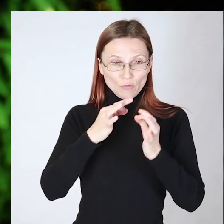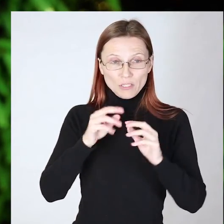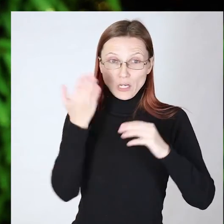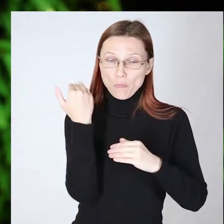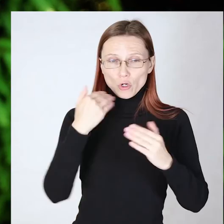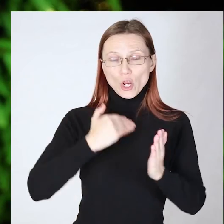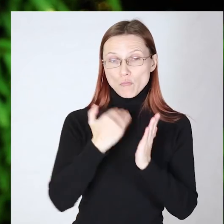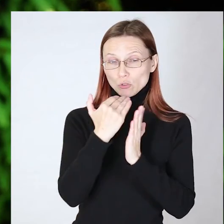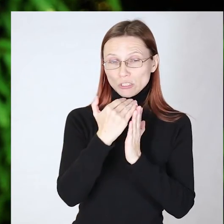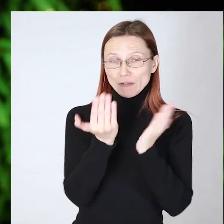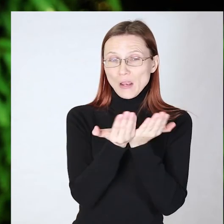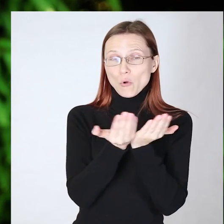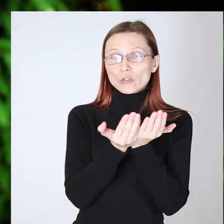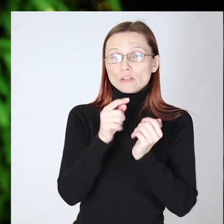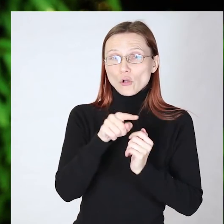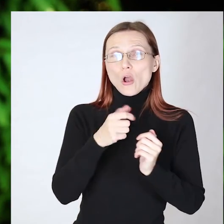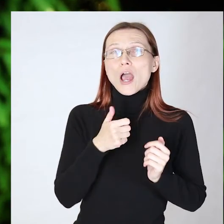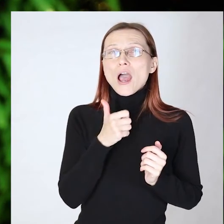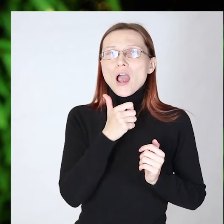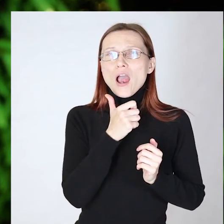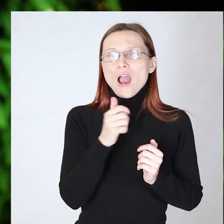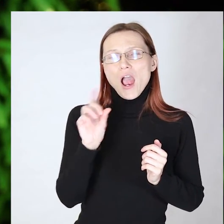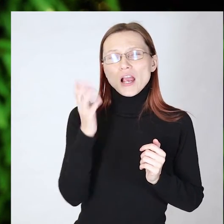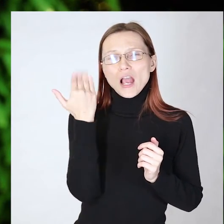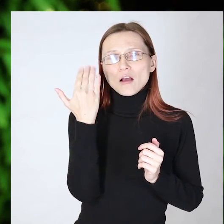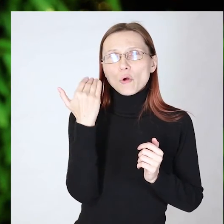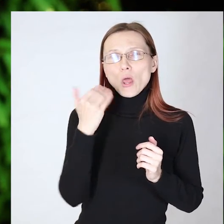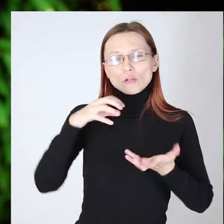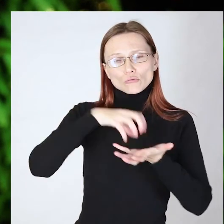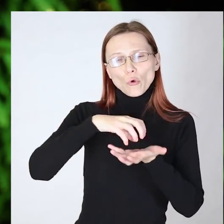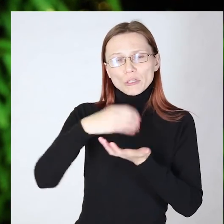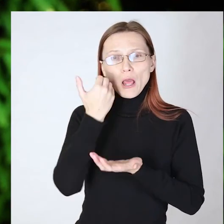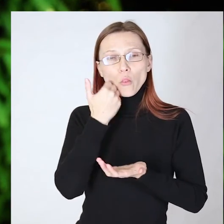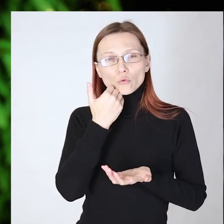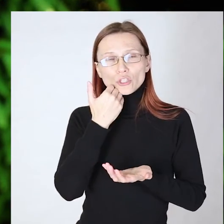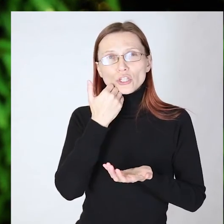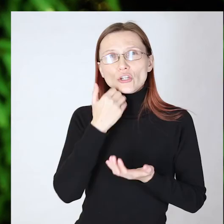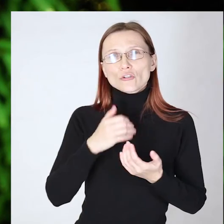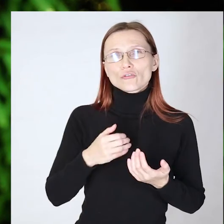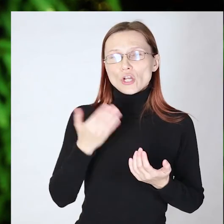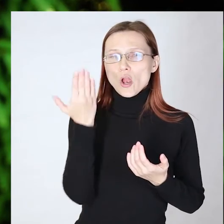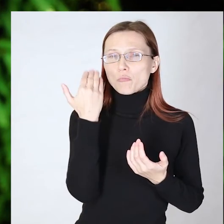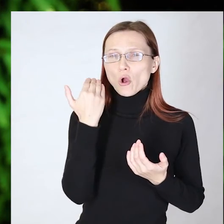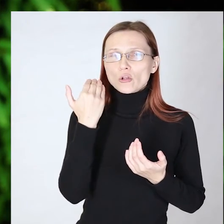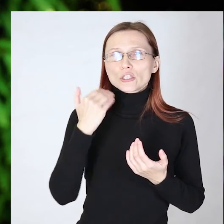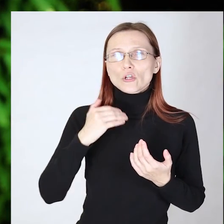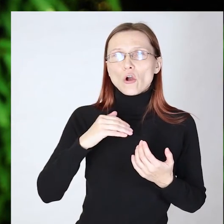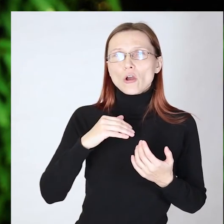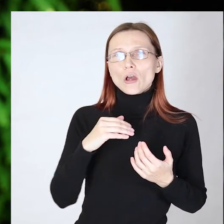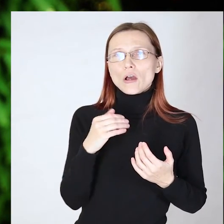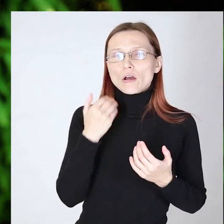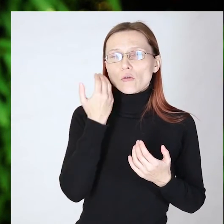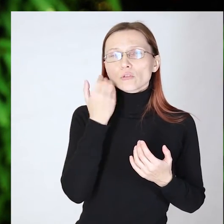postavené podľa toho, aká tu bola skupina ľudí, že to boli úplní amatéri, ktorí nikdy sa nevenovali